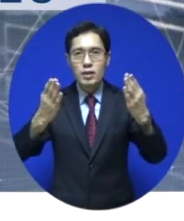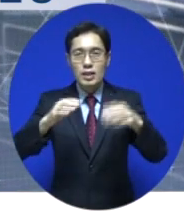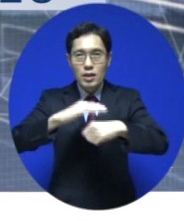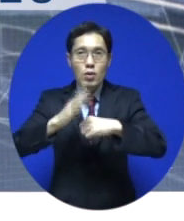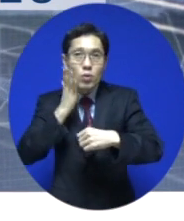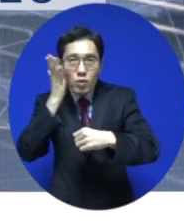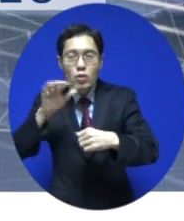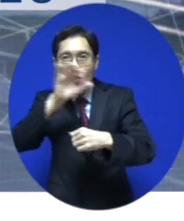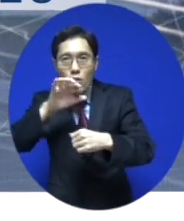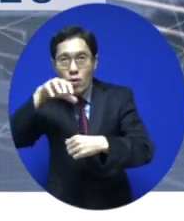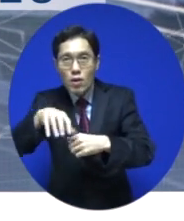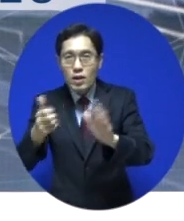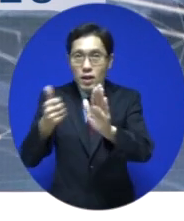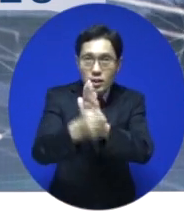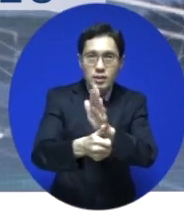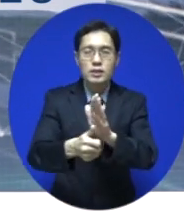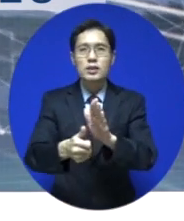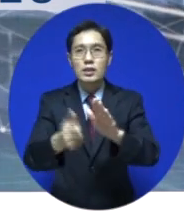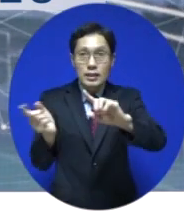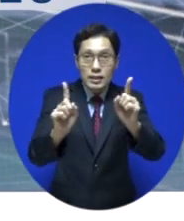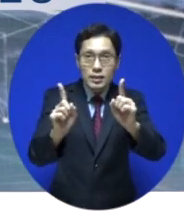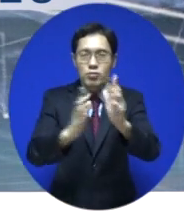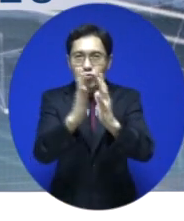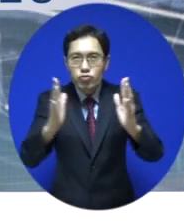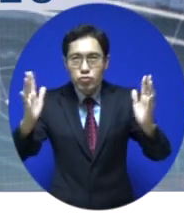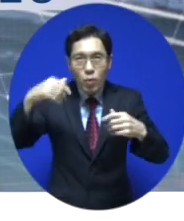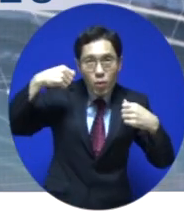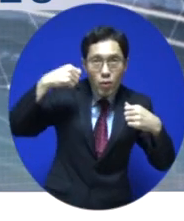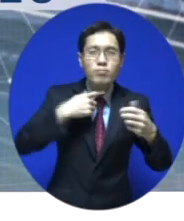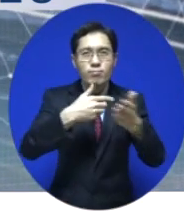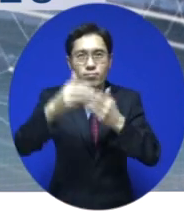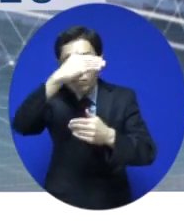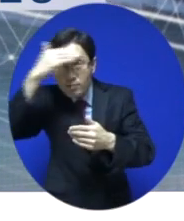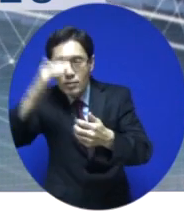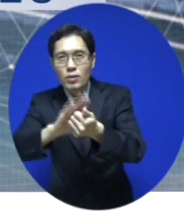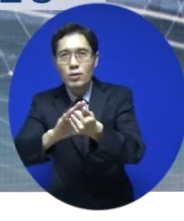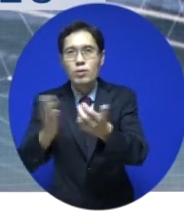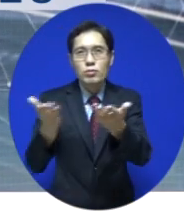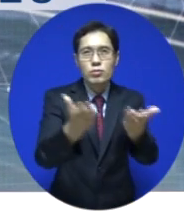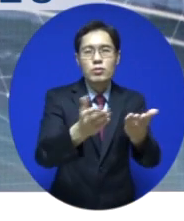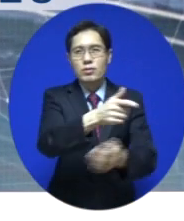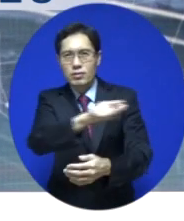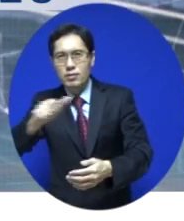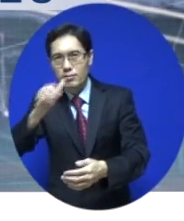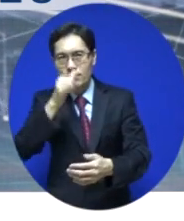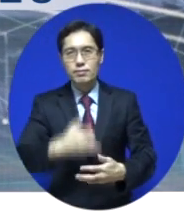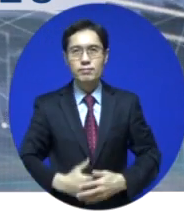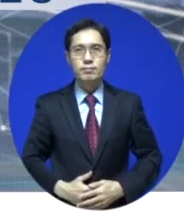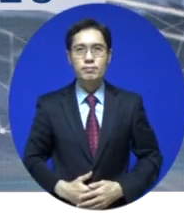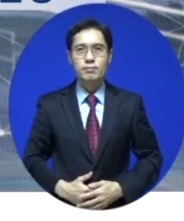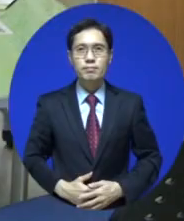녹색학습원에서 찾아가는 힐링의 숲 프로그램이 열려 체험과 강연 등 관람객들에게 도움이 되는 행사가 다채롭게